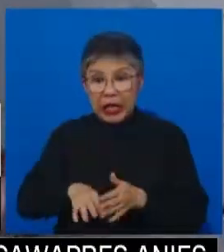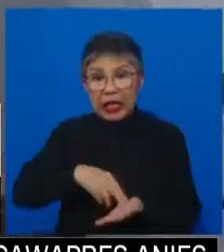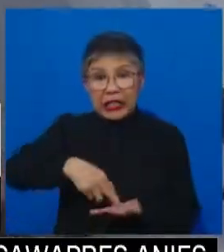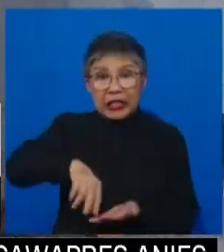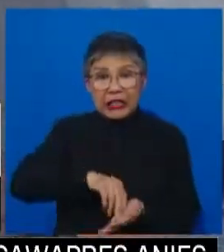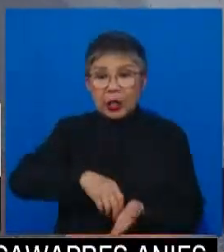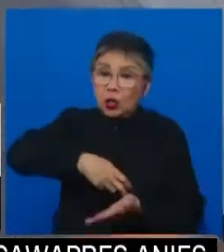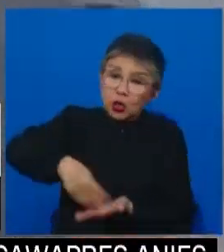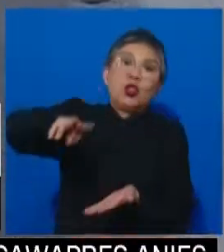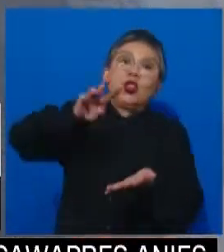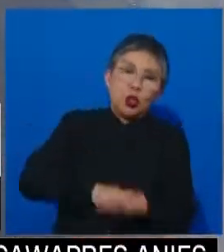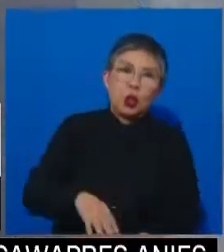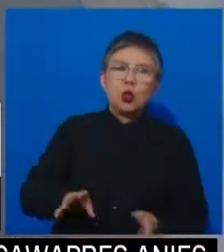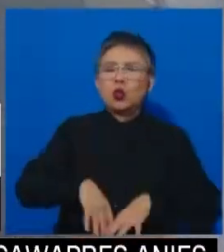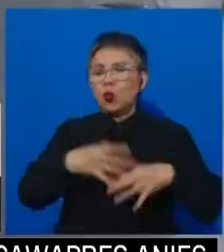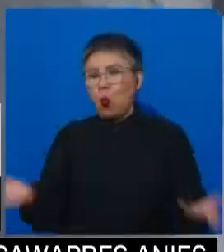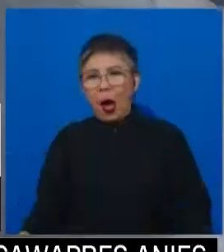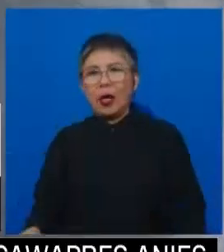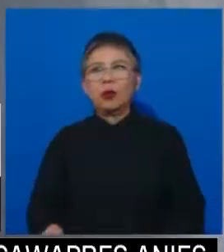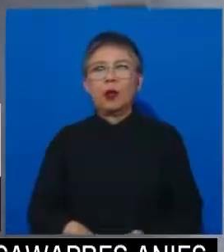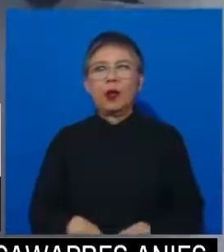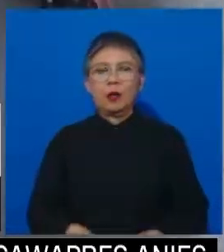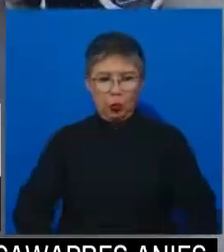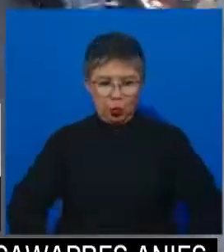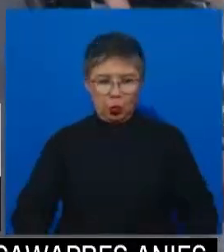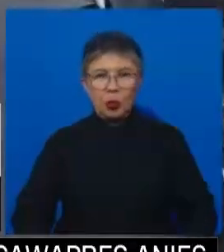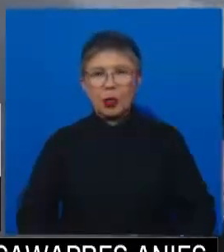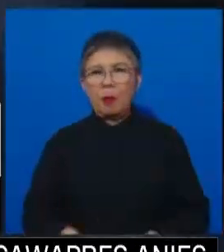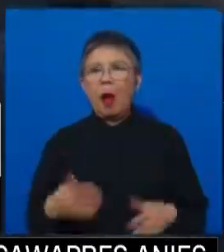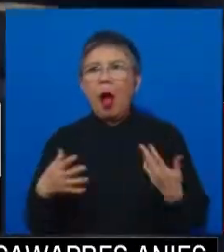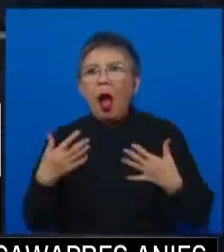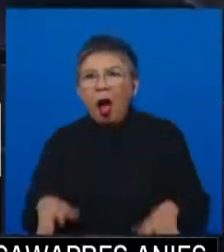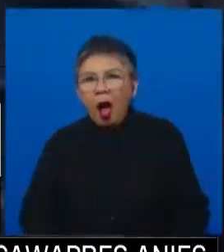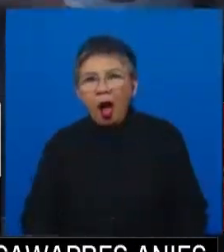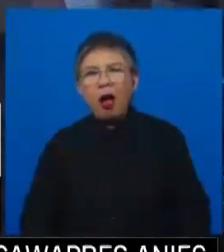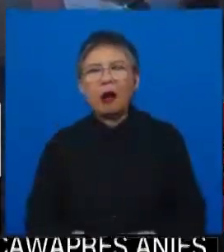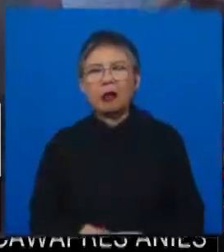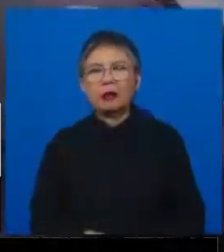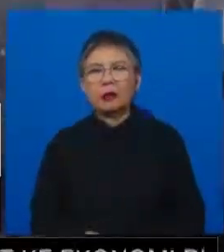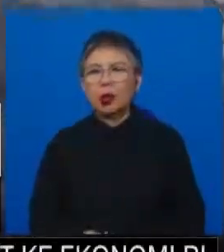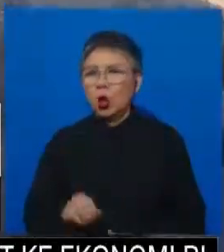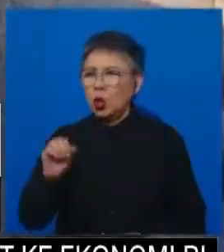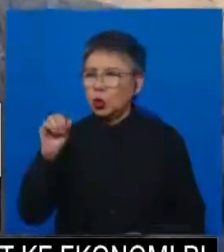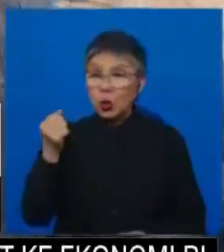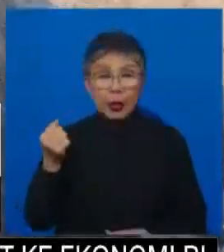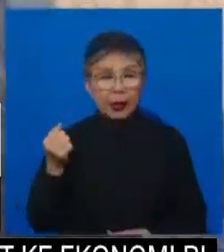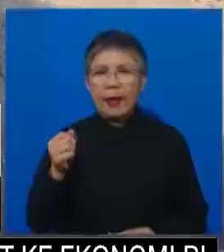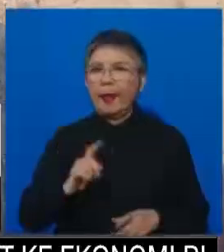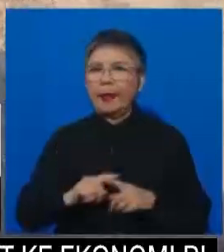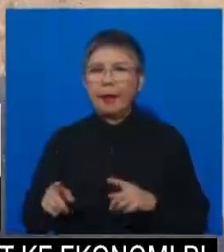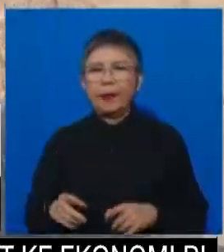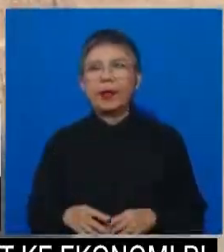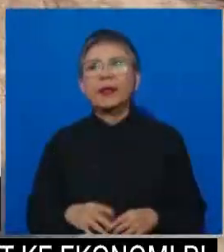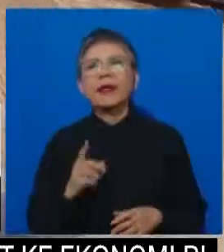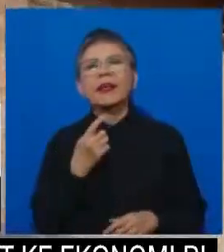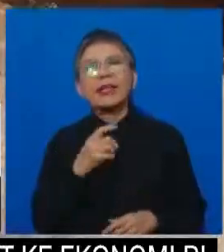air panas sekoteng menumpah di seluruh pahanya hingga panas. Sesulit apapun, kalau menyangkut